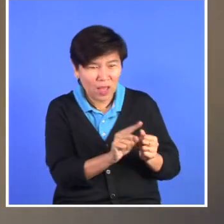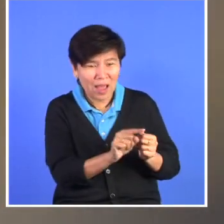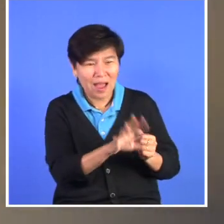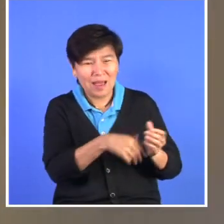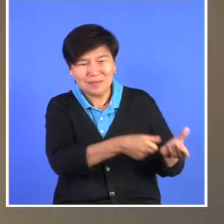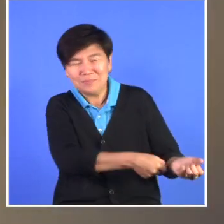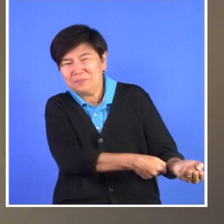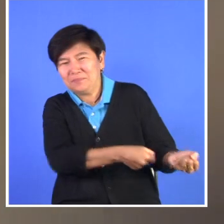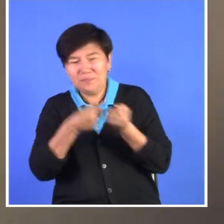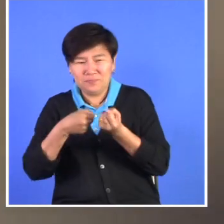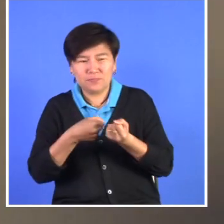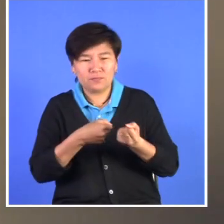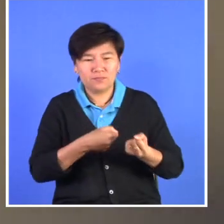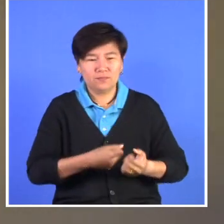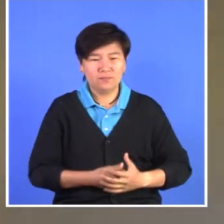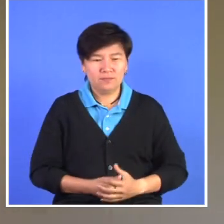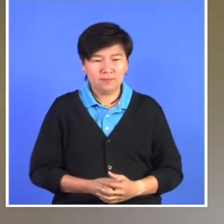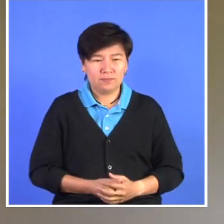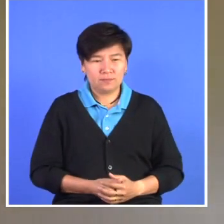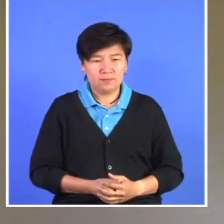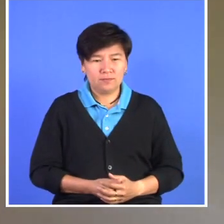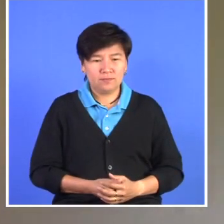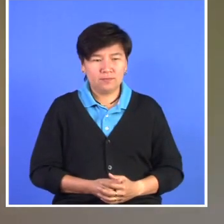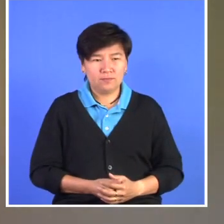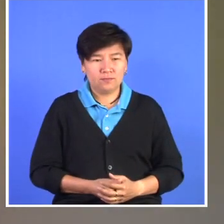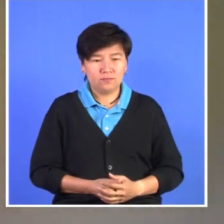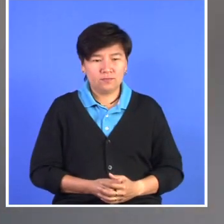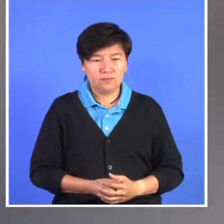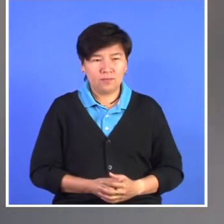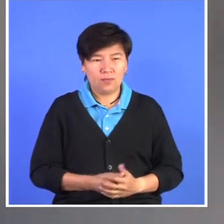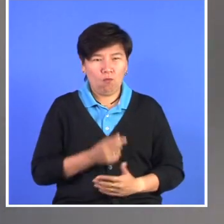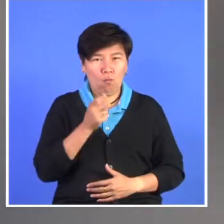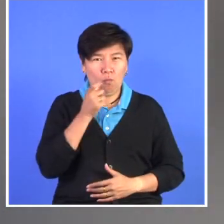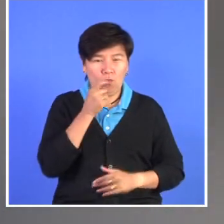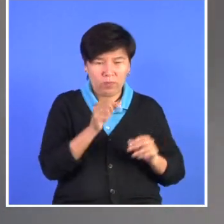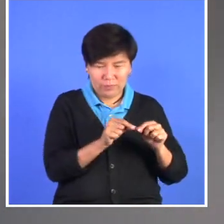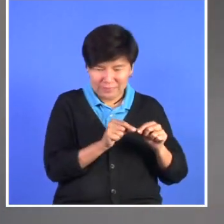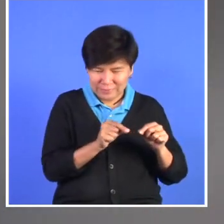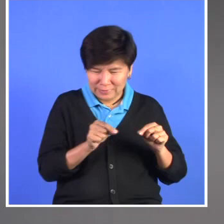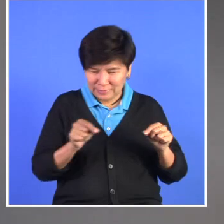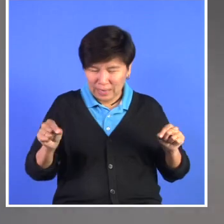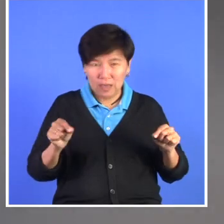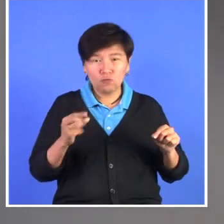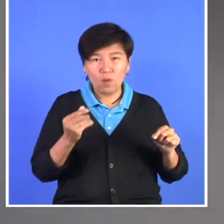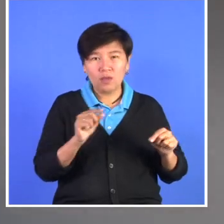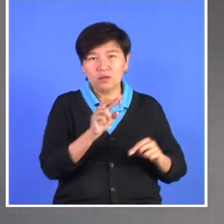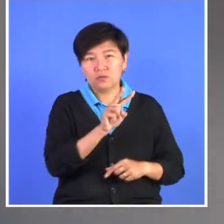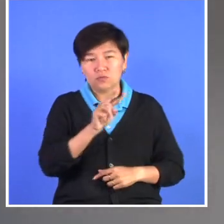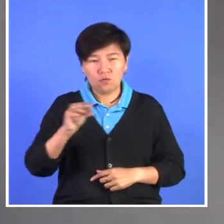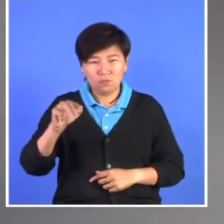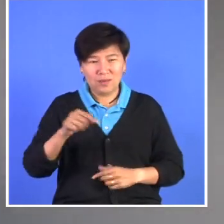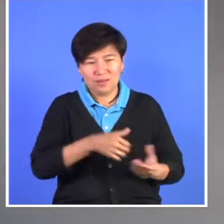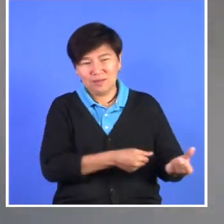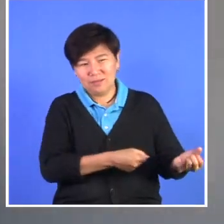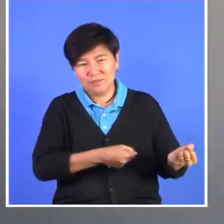ดึงมาแล้วนี่ๆๆๆอยู่ตรงห้องเครื่องนะคะโหวัดความยาวได้ประมาณสัก 2เมเห็นจะได้เอออ้าๆดึงลากดึง